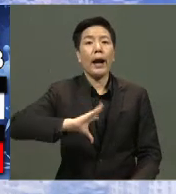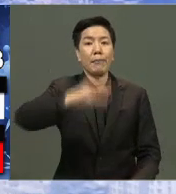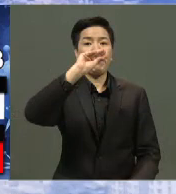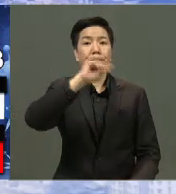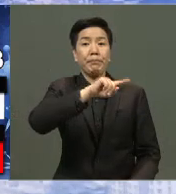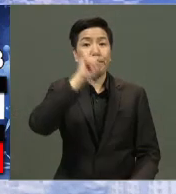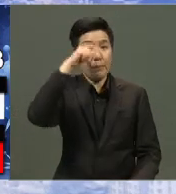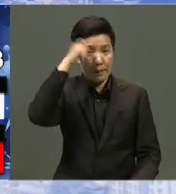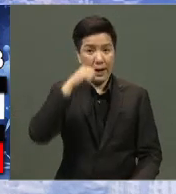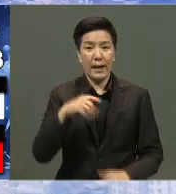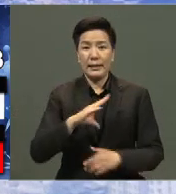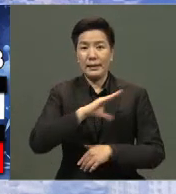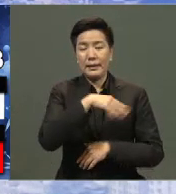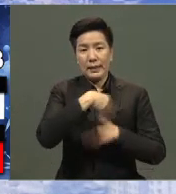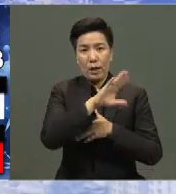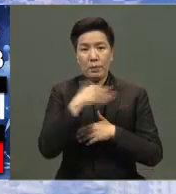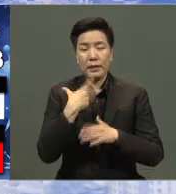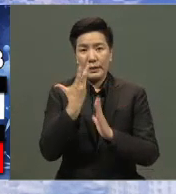เมษายนแล้วให้เขาได้เดินทางกลับประเทศของเขาไปแล้วนะครับส่วนดี4